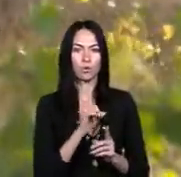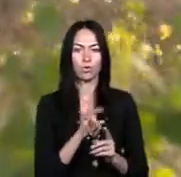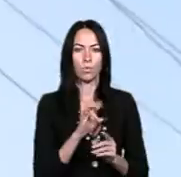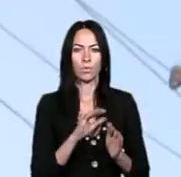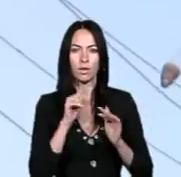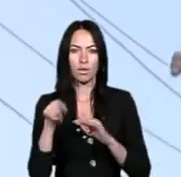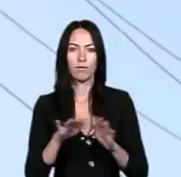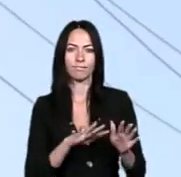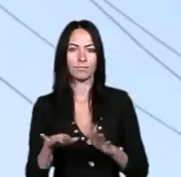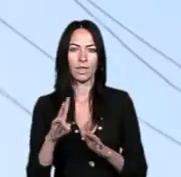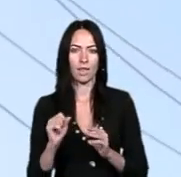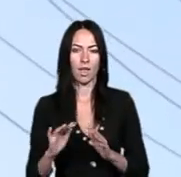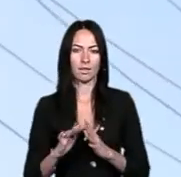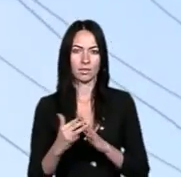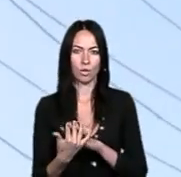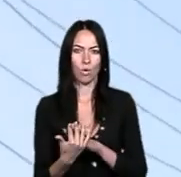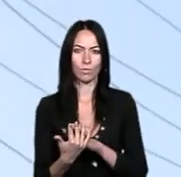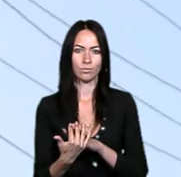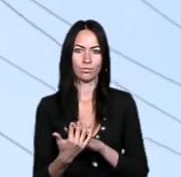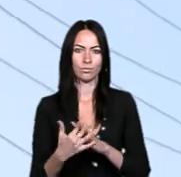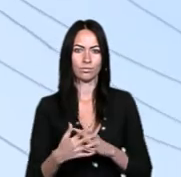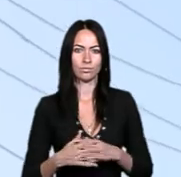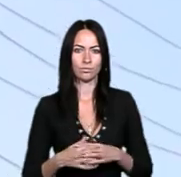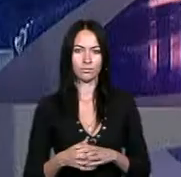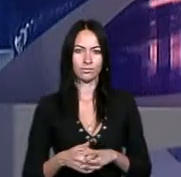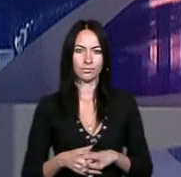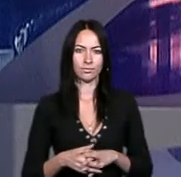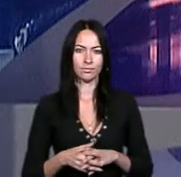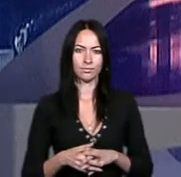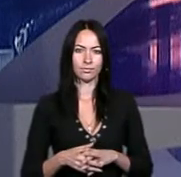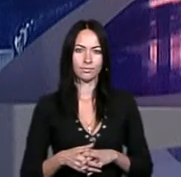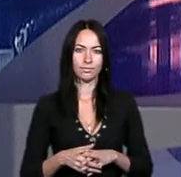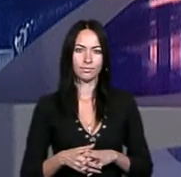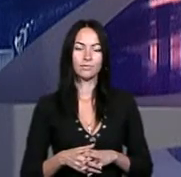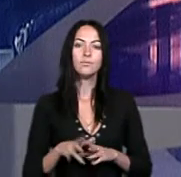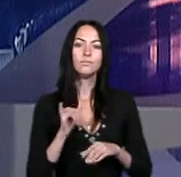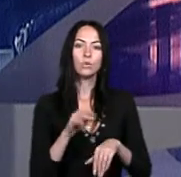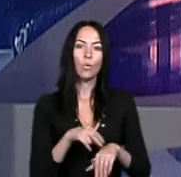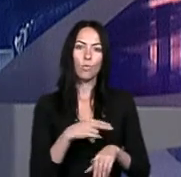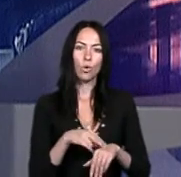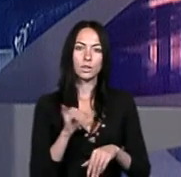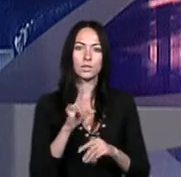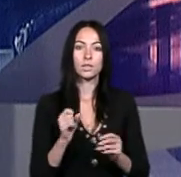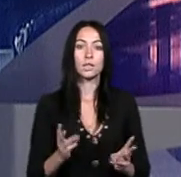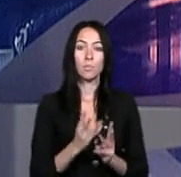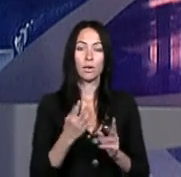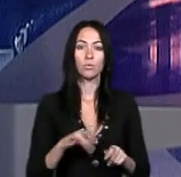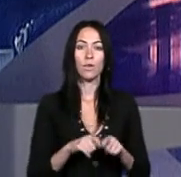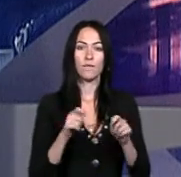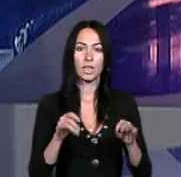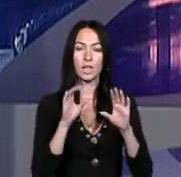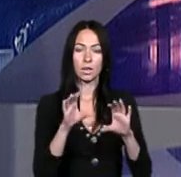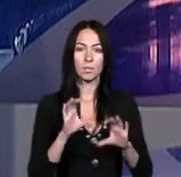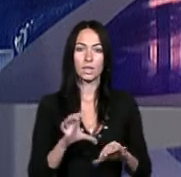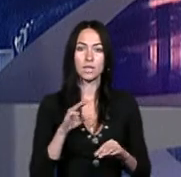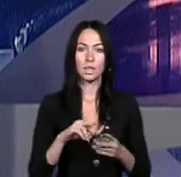Маргарита Дешкіна, Антон Калита. Новини на Суспільному. Харківщина. У поліції через займання відкрили кримінальну справу